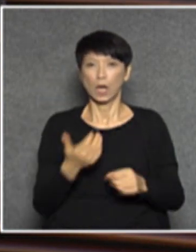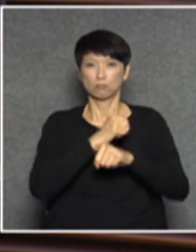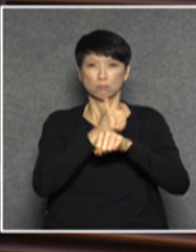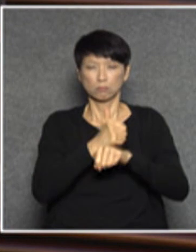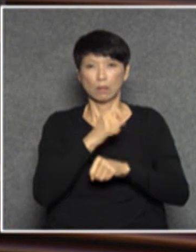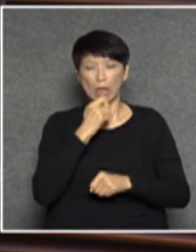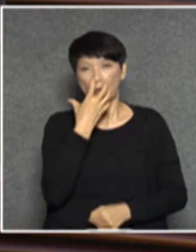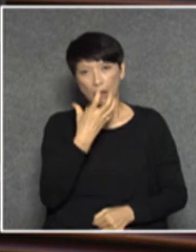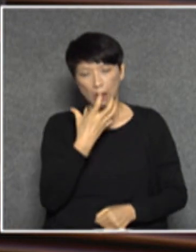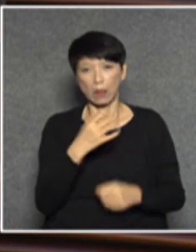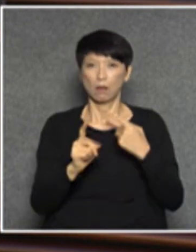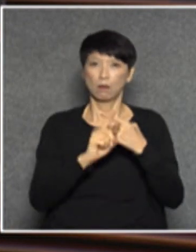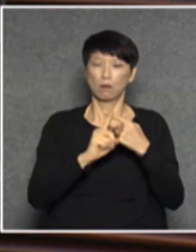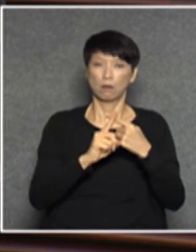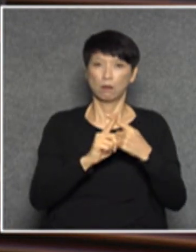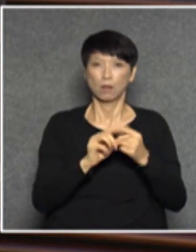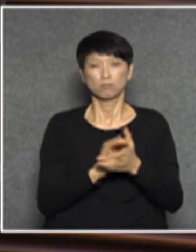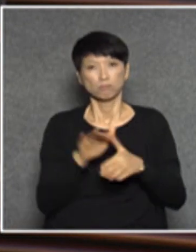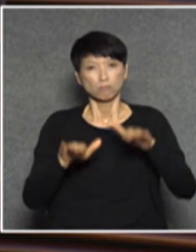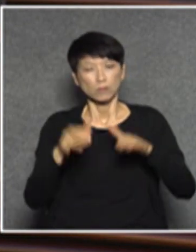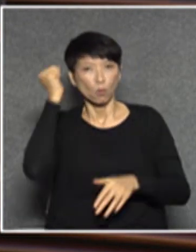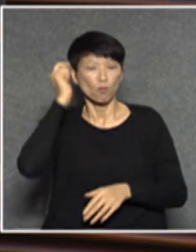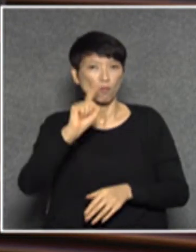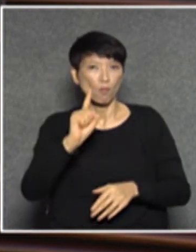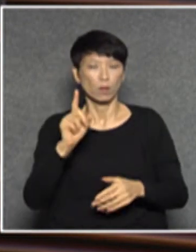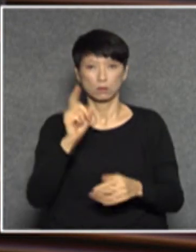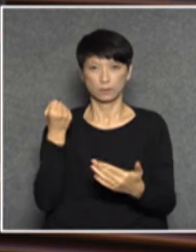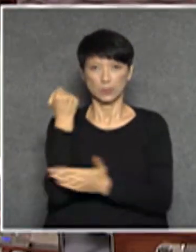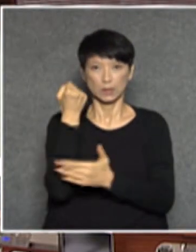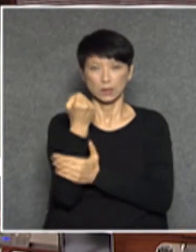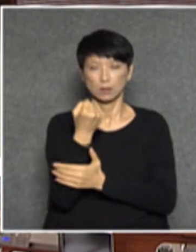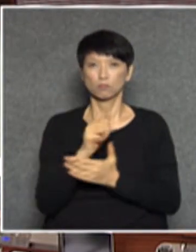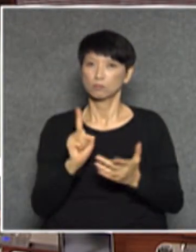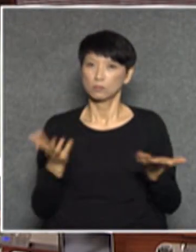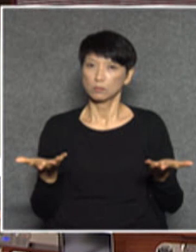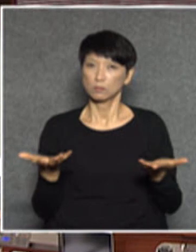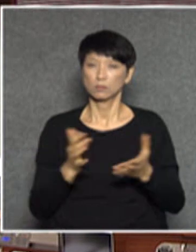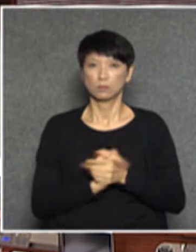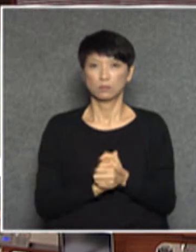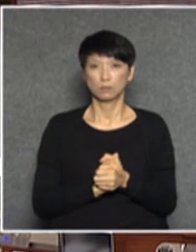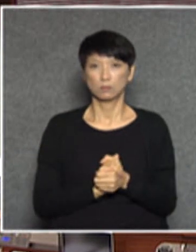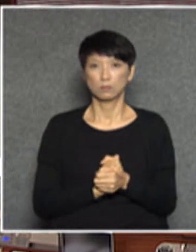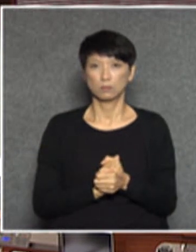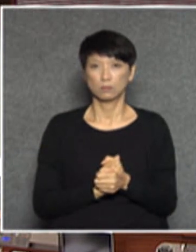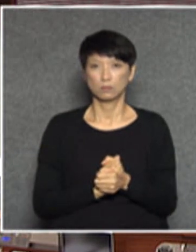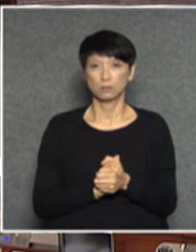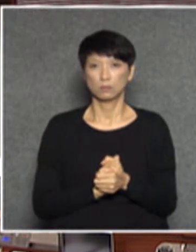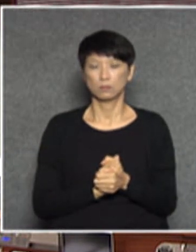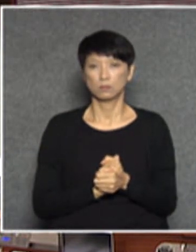樣看這個機遇呢？怎樣看我們有什麼困難呢？怎樣會爭取到這個可能性？ 主席，中央